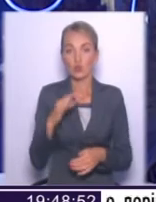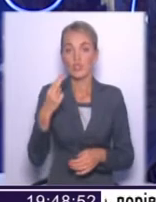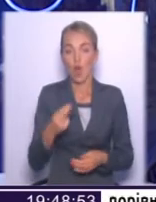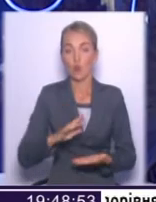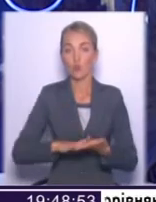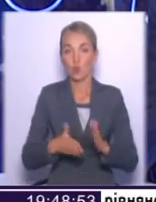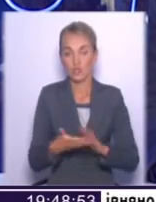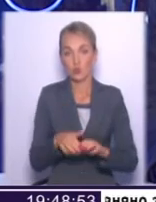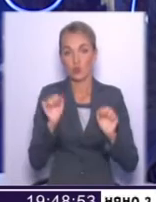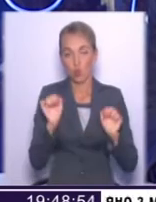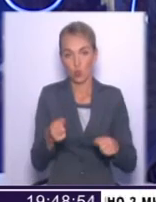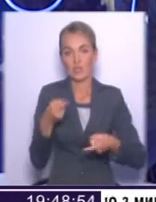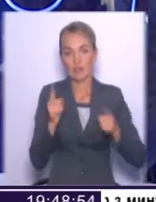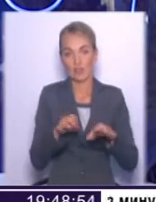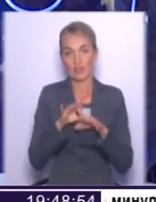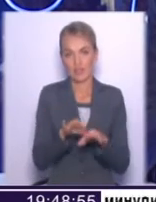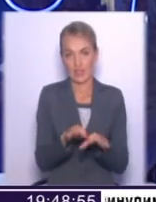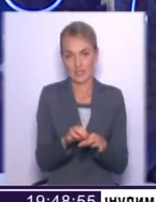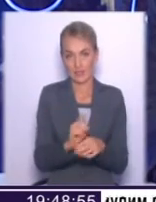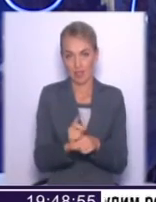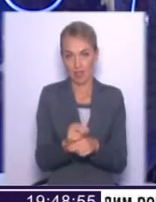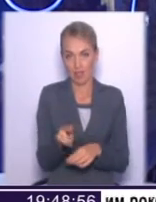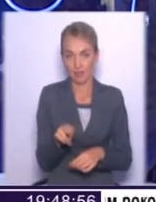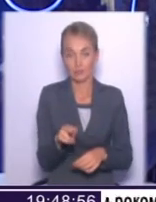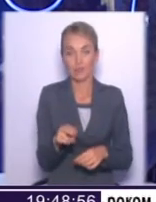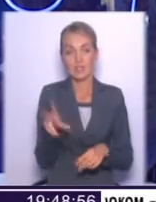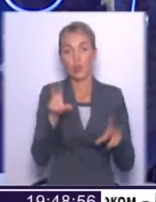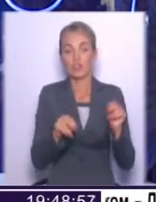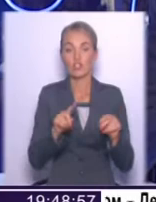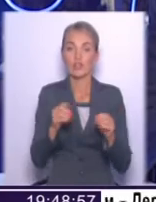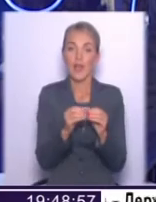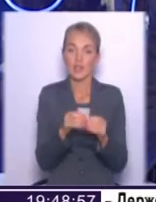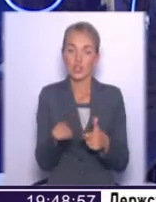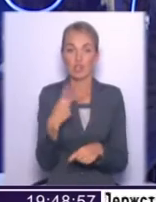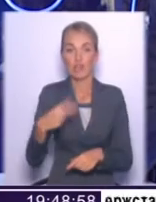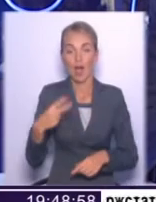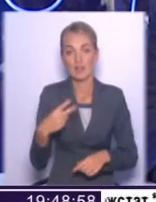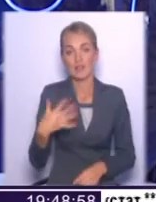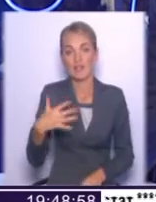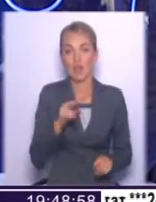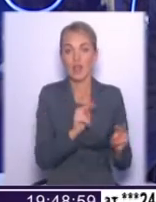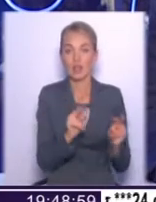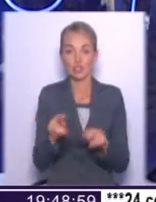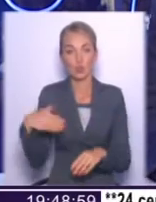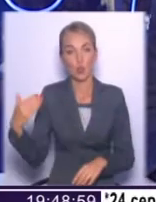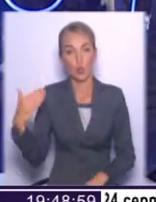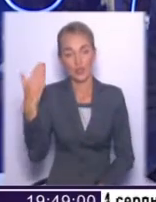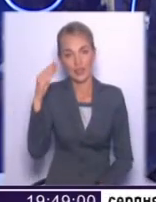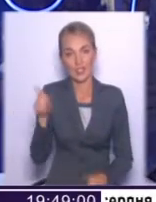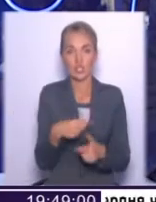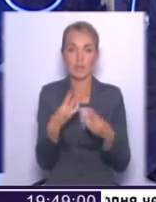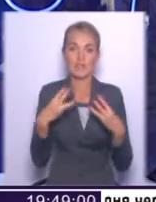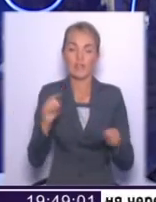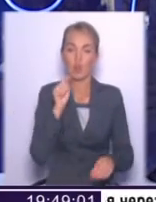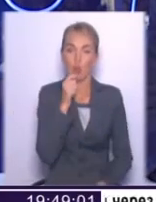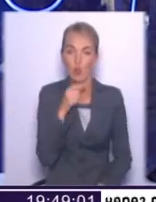справді навести тут лад. Сподіватися про те, що 10 чи 20 чи 50 наглядачів зі сторони чи то Міністерства